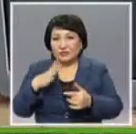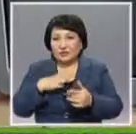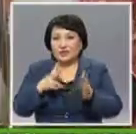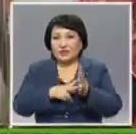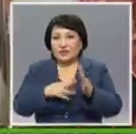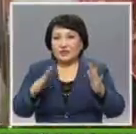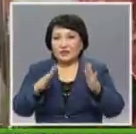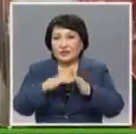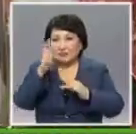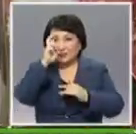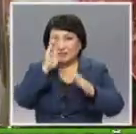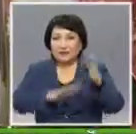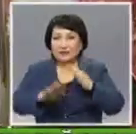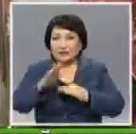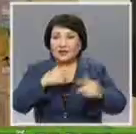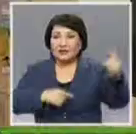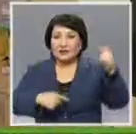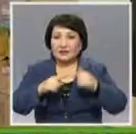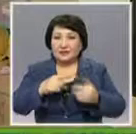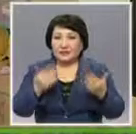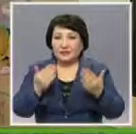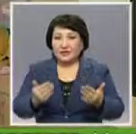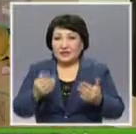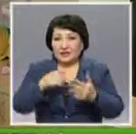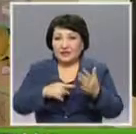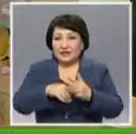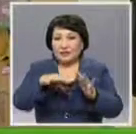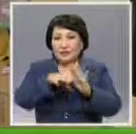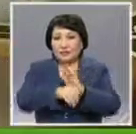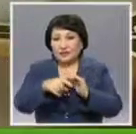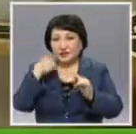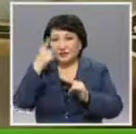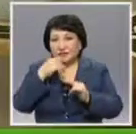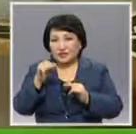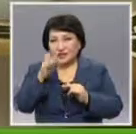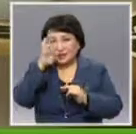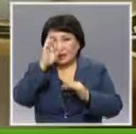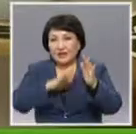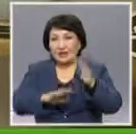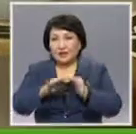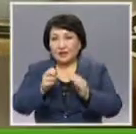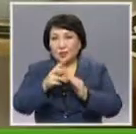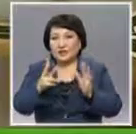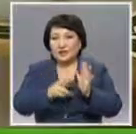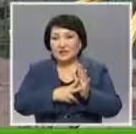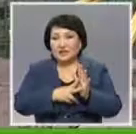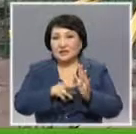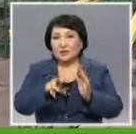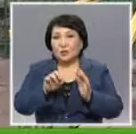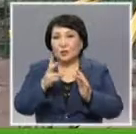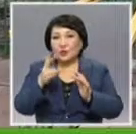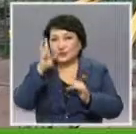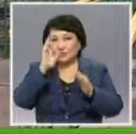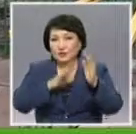ғимарат мемлекетке қайтарылды. Ал биыл қала көлемінде жеке меншік және мемлекеттік 18 муниципалды мектепке дейінгі